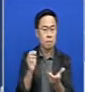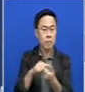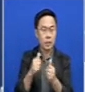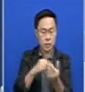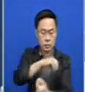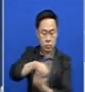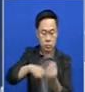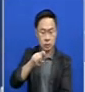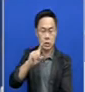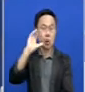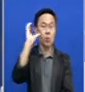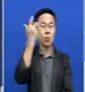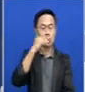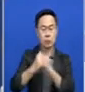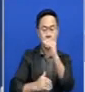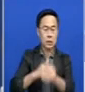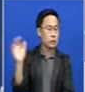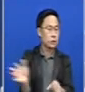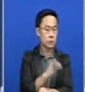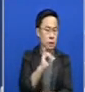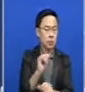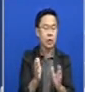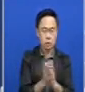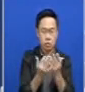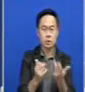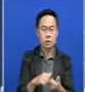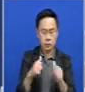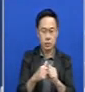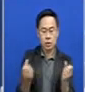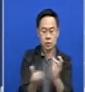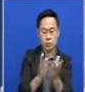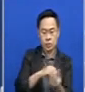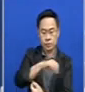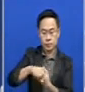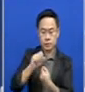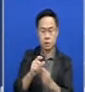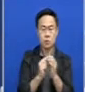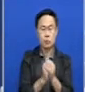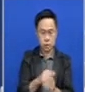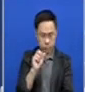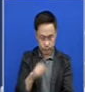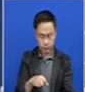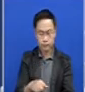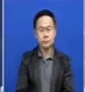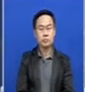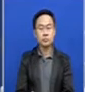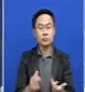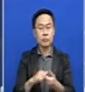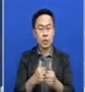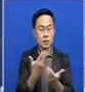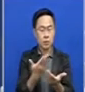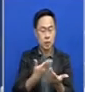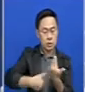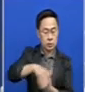การณ์เศรษฐกิจโลกดังนั้นเศรษฐกิจปีนี้ก็ส่อแววจะวุ่นวายกว่าเดิมนะครับนอกจากนี้ครับนายสูก็บอกว่าความผันผวนของเศ